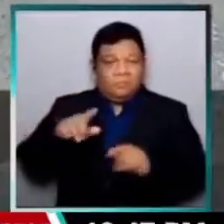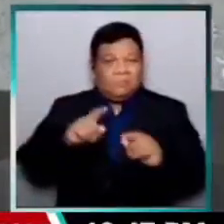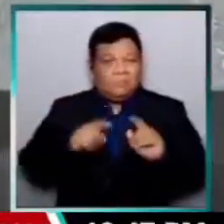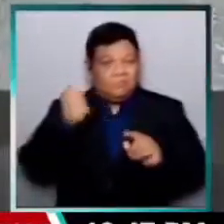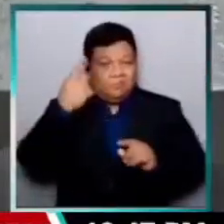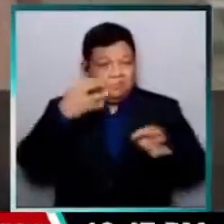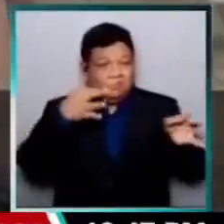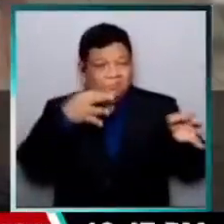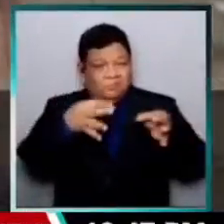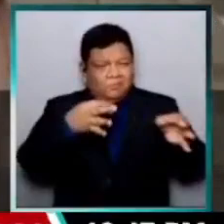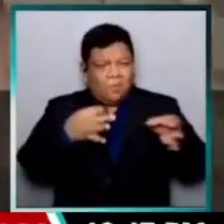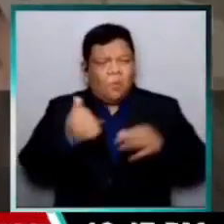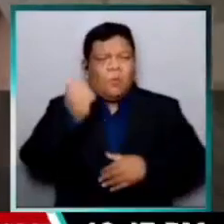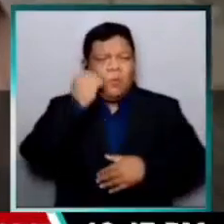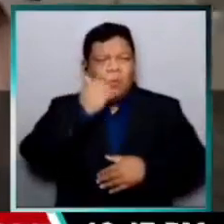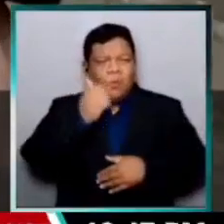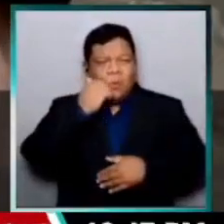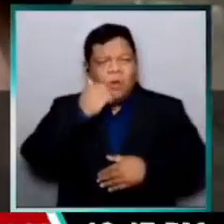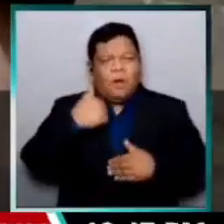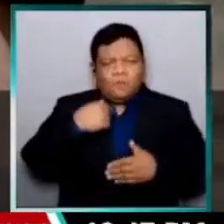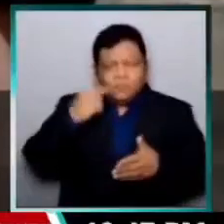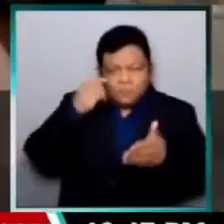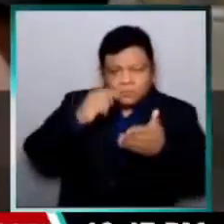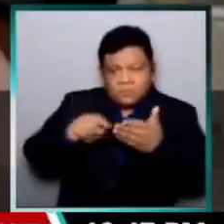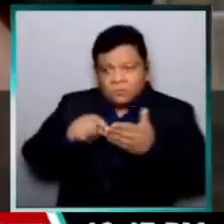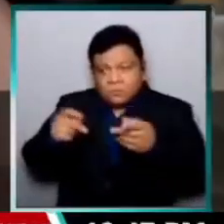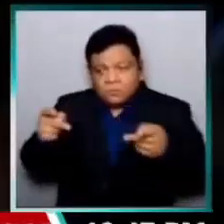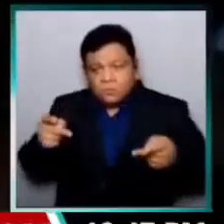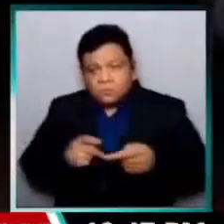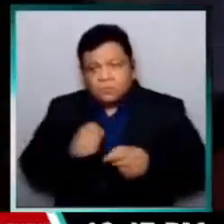nilang iniikutan ang lugar para masigurong may takip